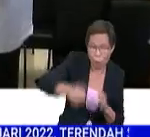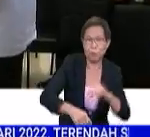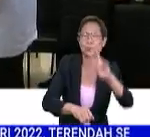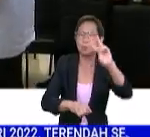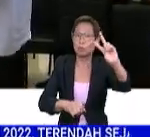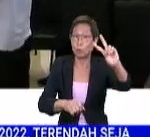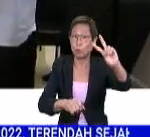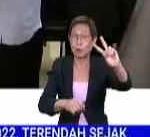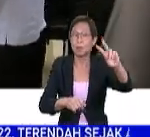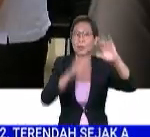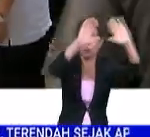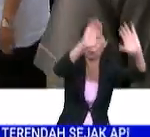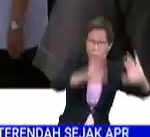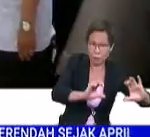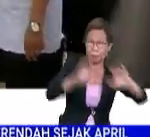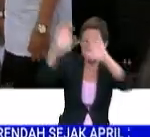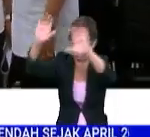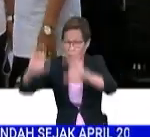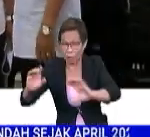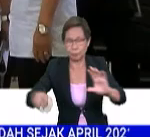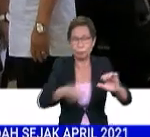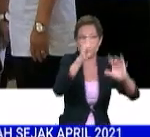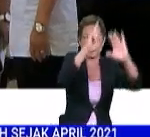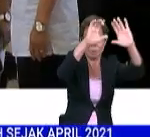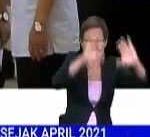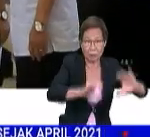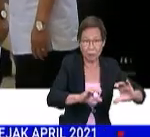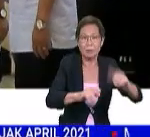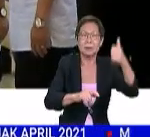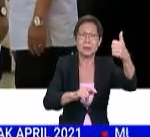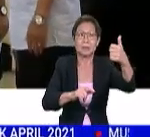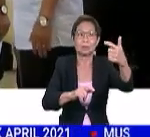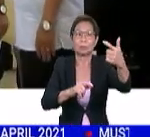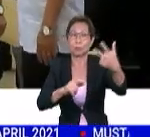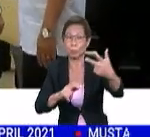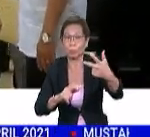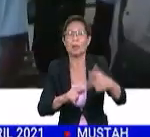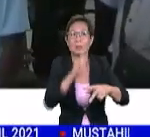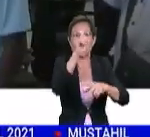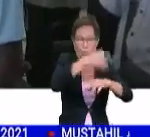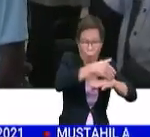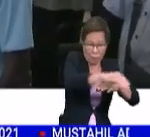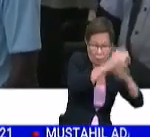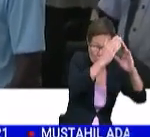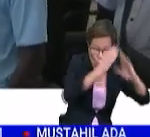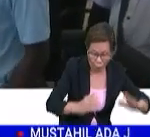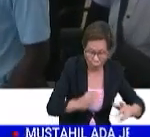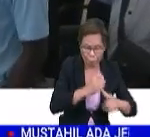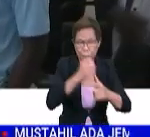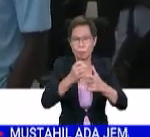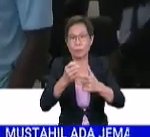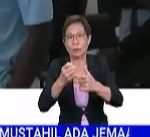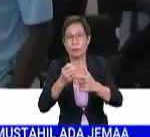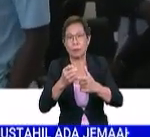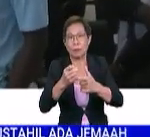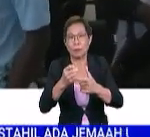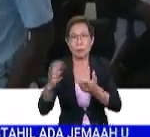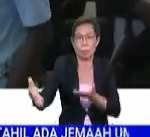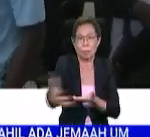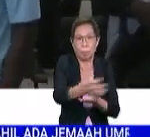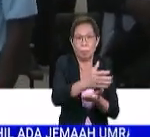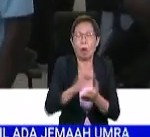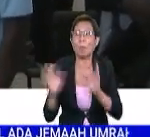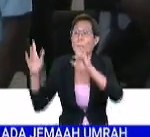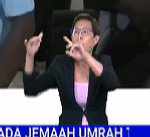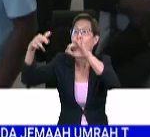dua kaedah lah. Satu kaedah, tiga kaedah, kaedah hantar ke rumah ataupun kaedah mengumpulkan mereka